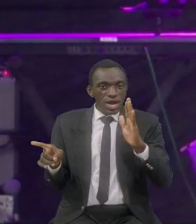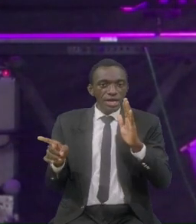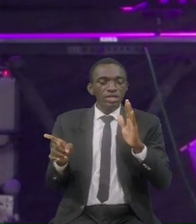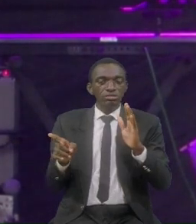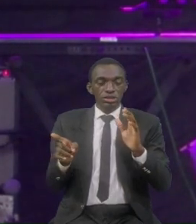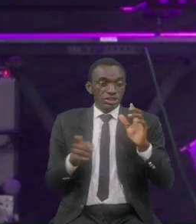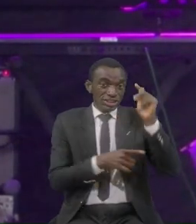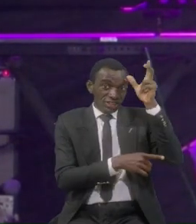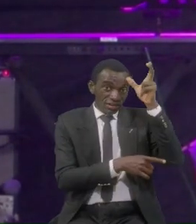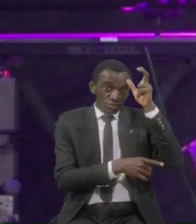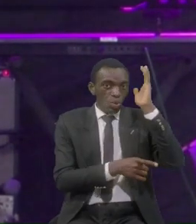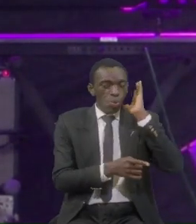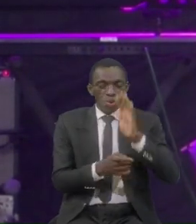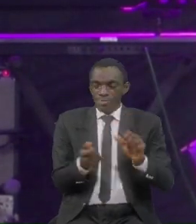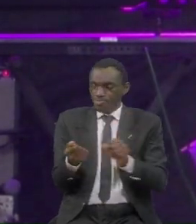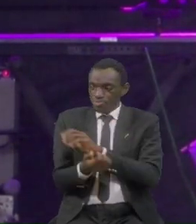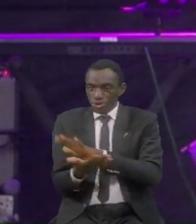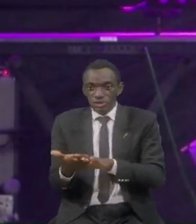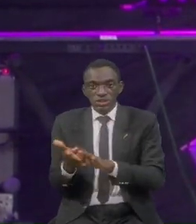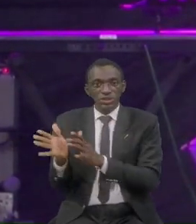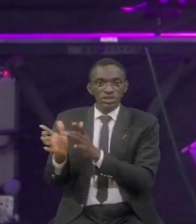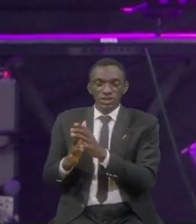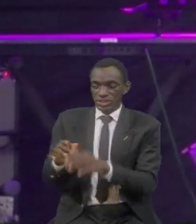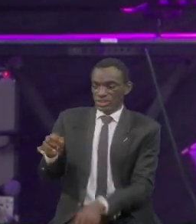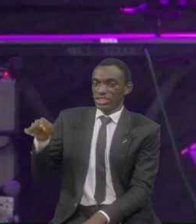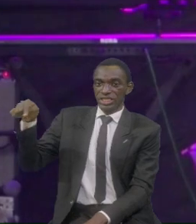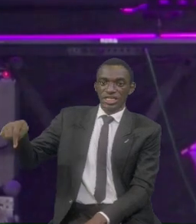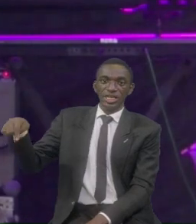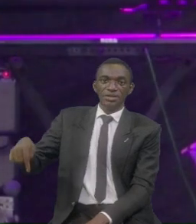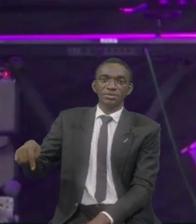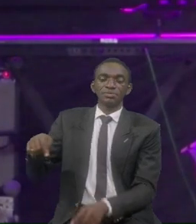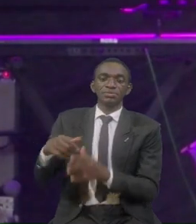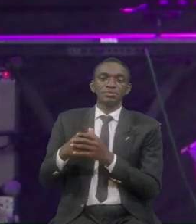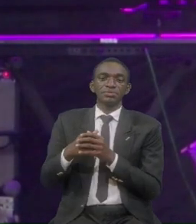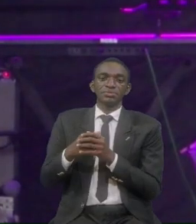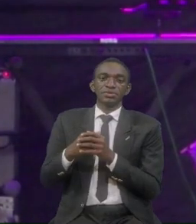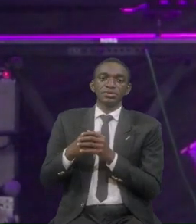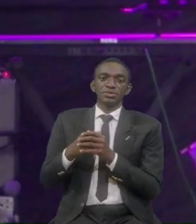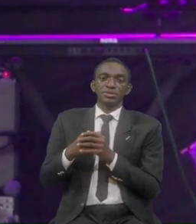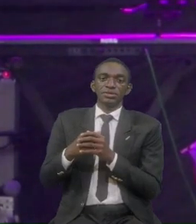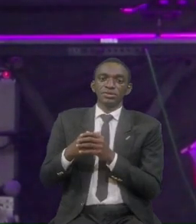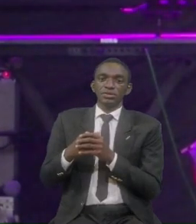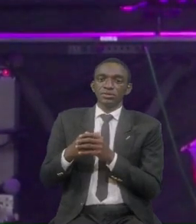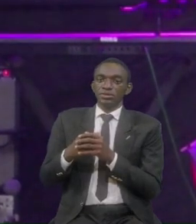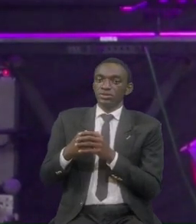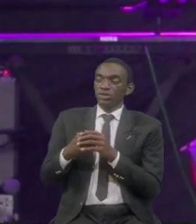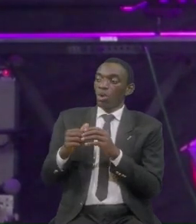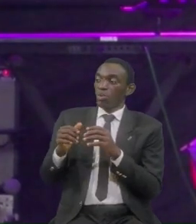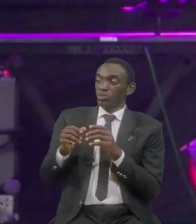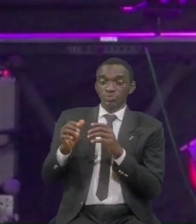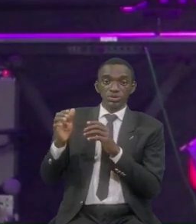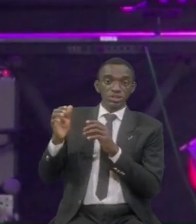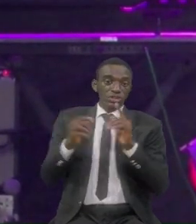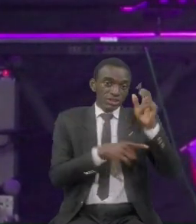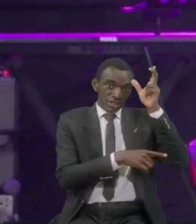sa pulong sa Ginoo ang si Satanas iyang kagato ng iyang tikod. Just his heel. Ang iya lamang tikod ang iyang nakagato.